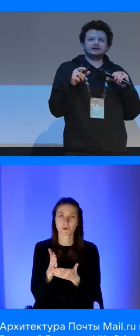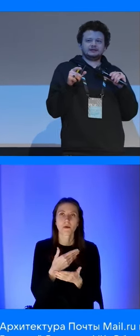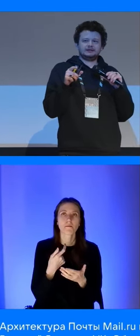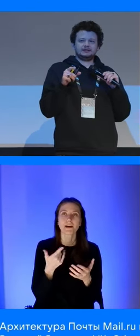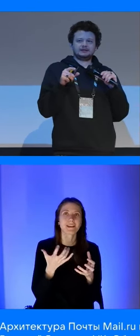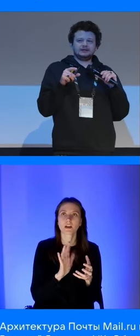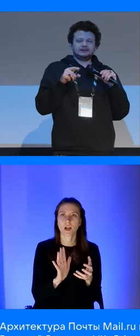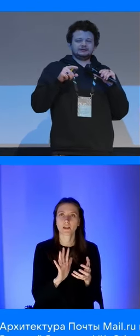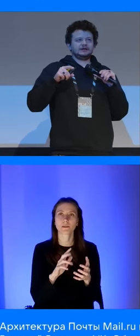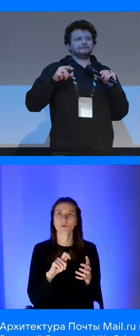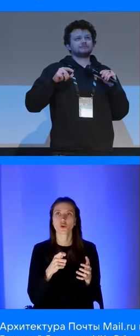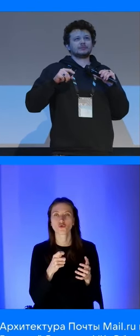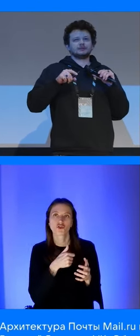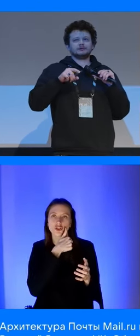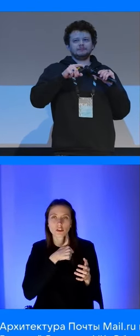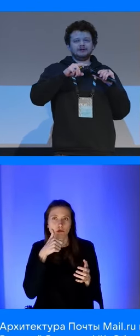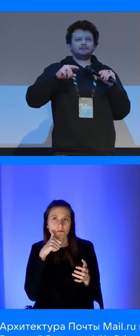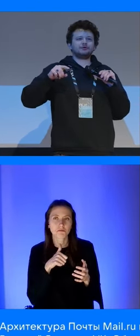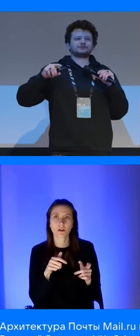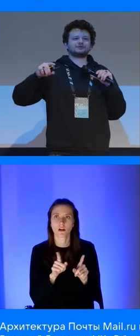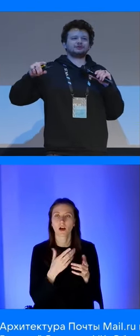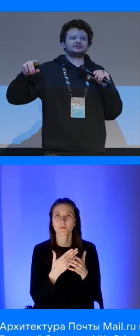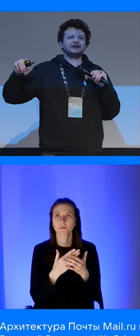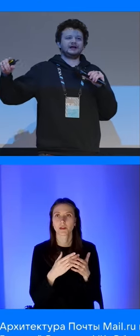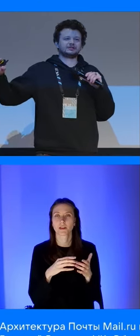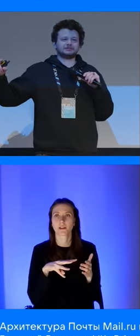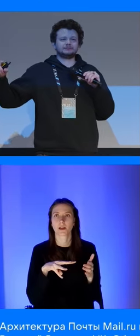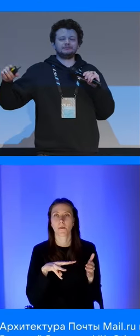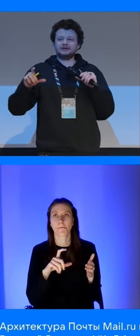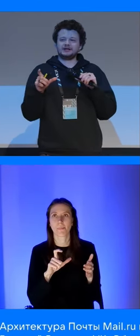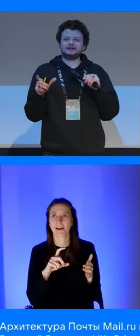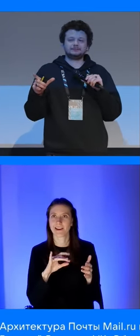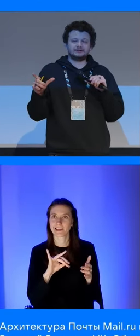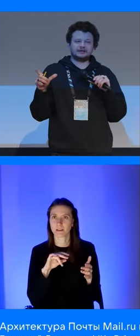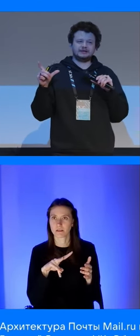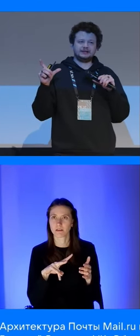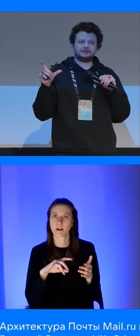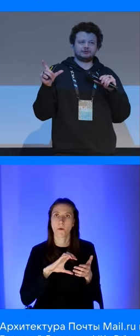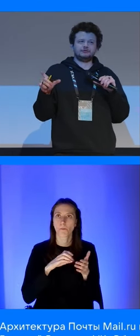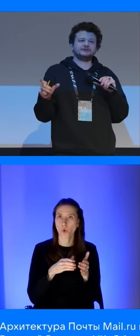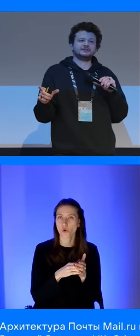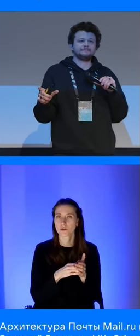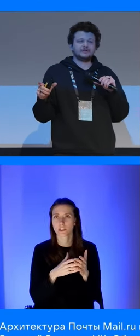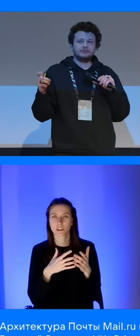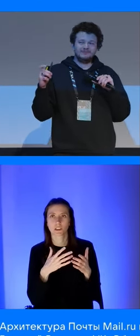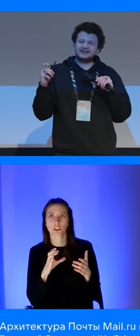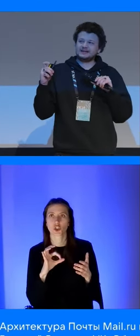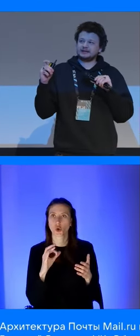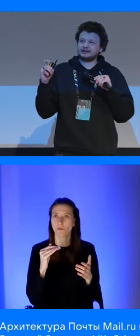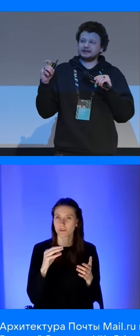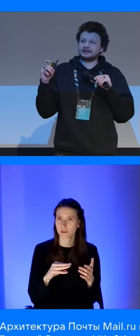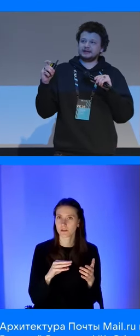там, не знаю, mailbox sort direction. Мы не храним именно в таком виде.